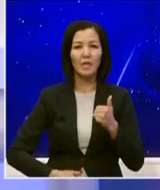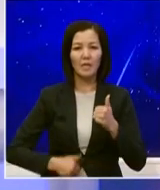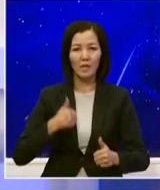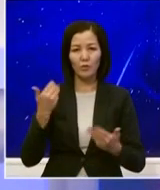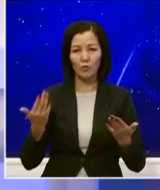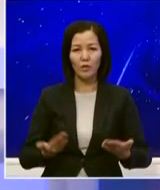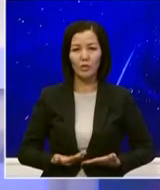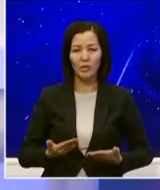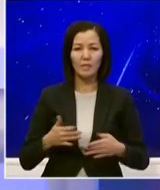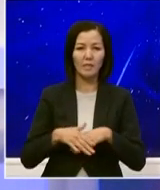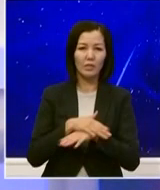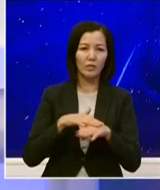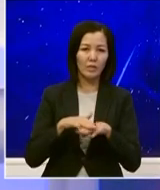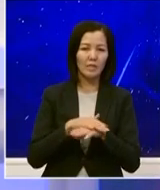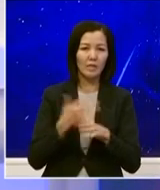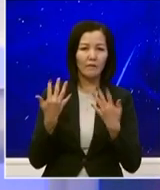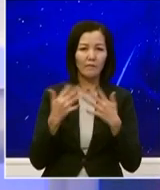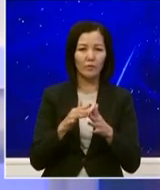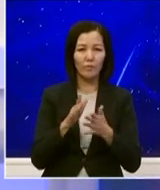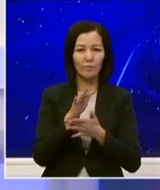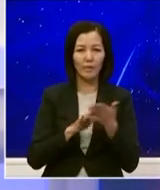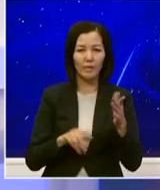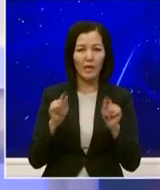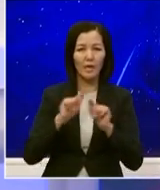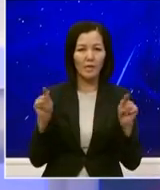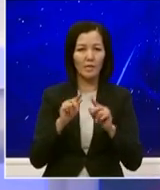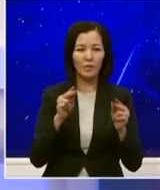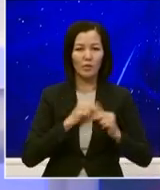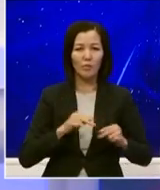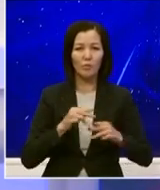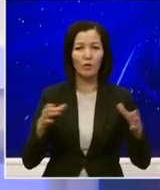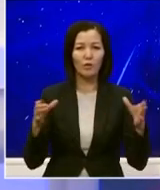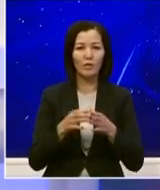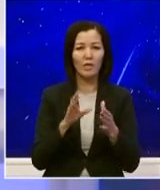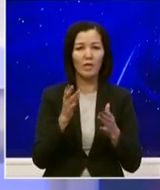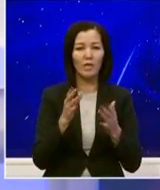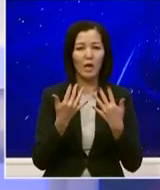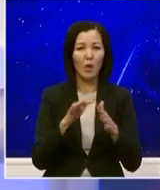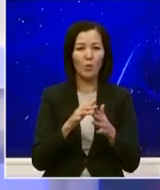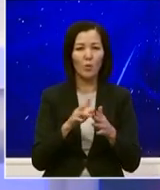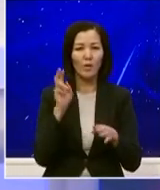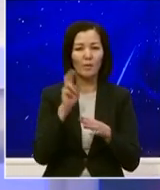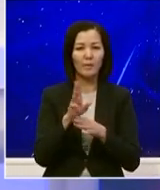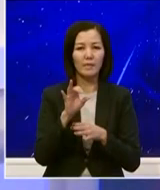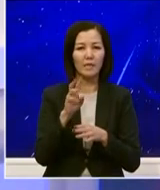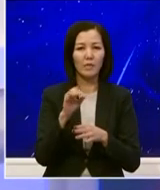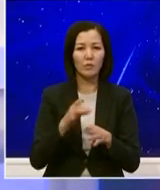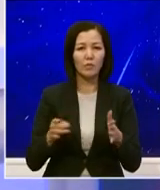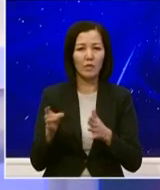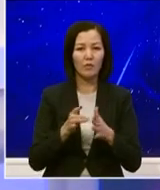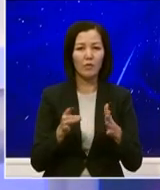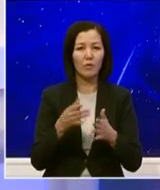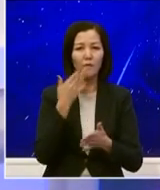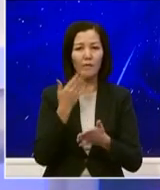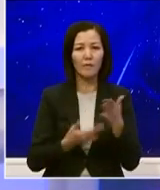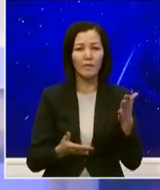Достойное существование для жителей сел. В продолжении агитационной работы члены партии «Аул» посетили Ахсуский район. В ходе обращения